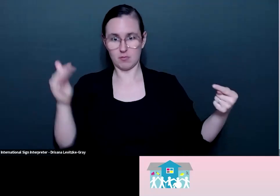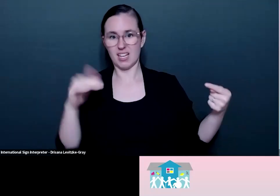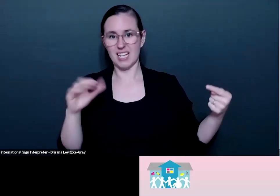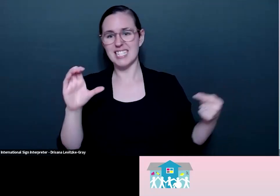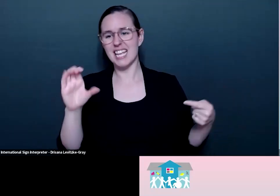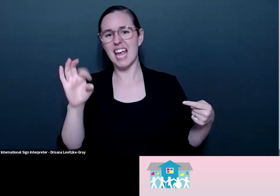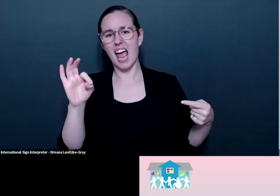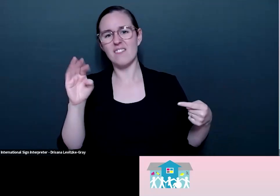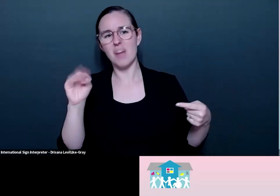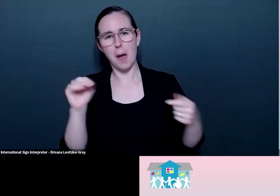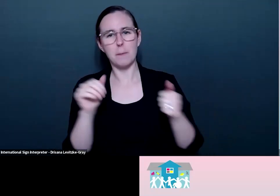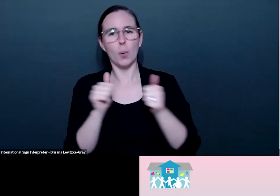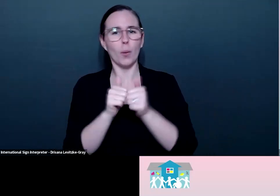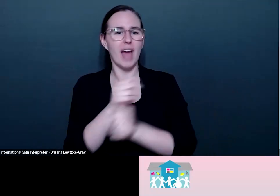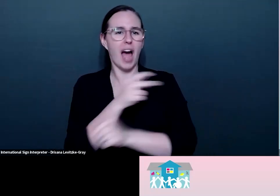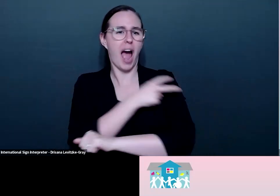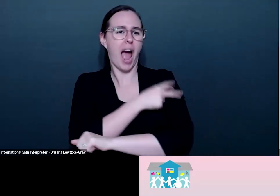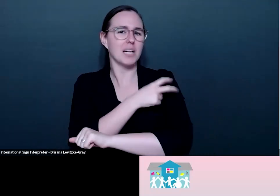oui. Euh,